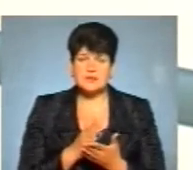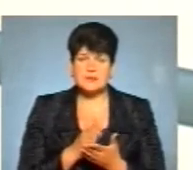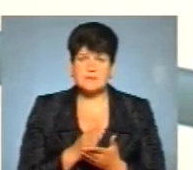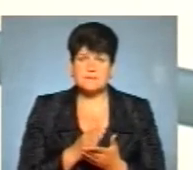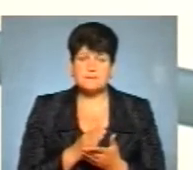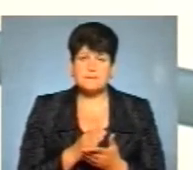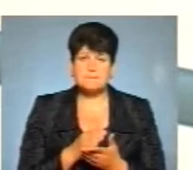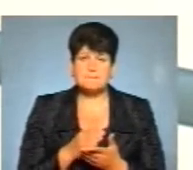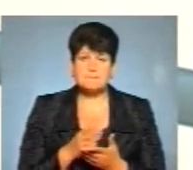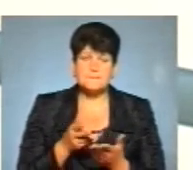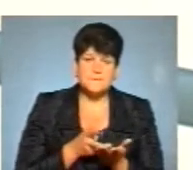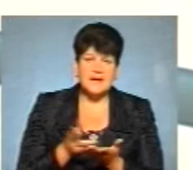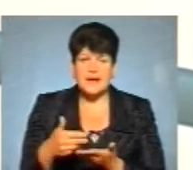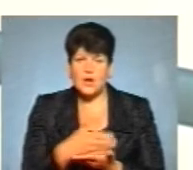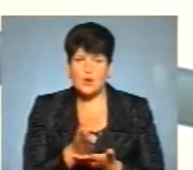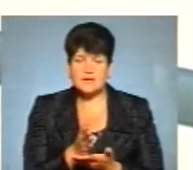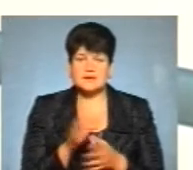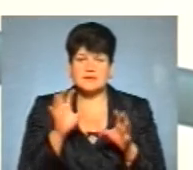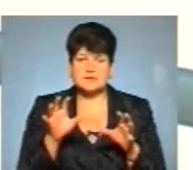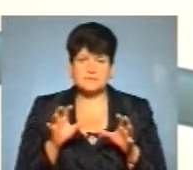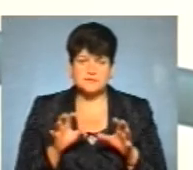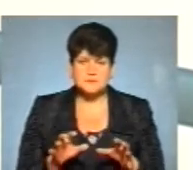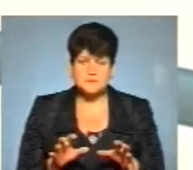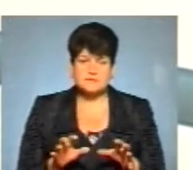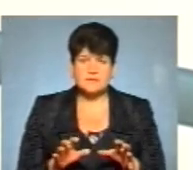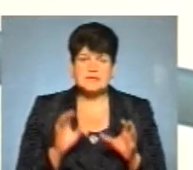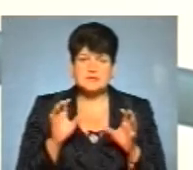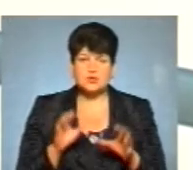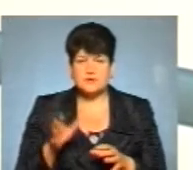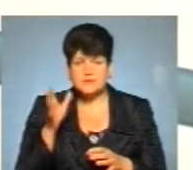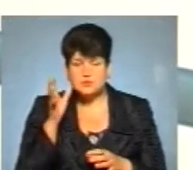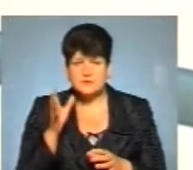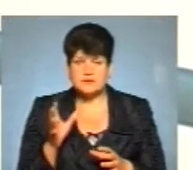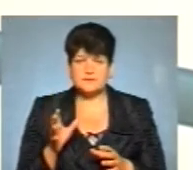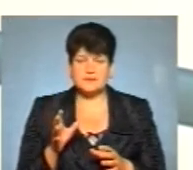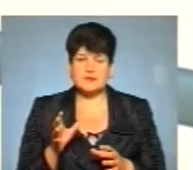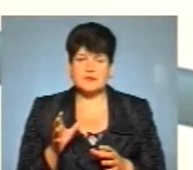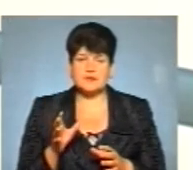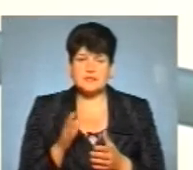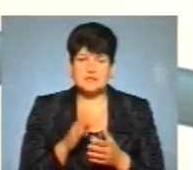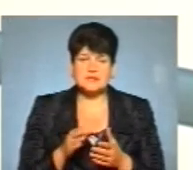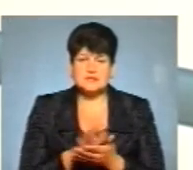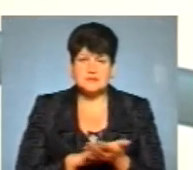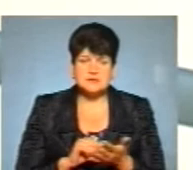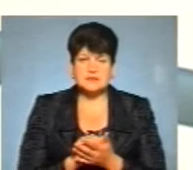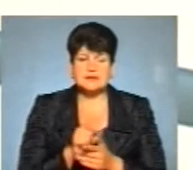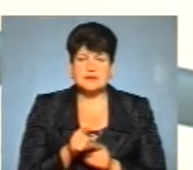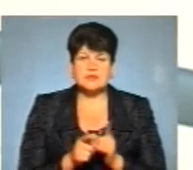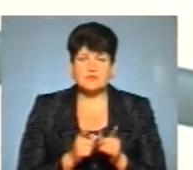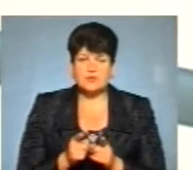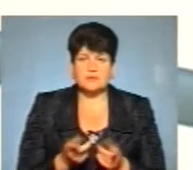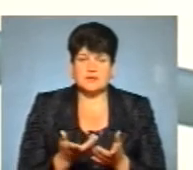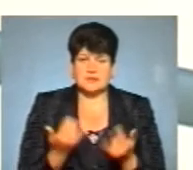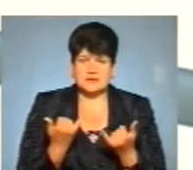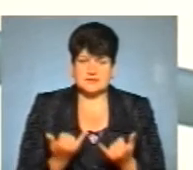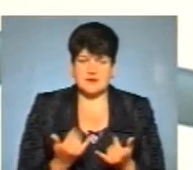спроба перекроїти і мовне законодавство, і, власне, законодавство освітнє, і згорнути ті реформи в тому вигляді, в якому вони